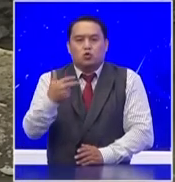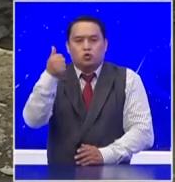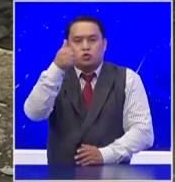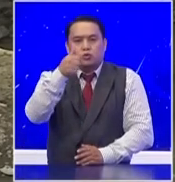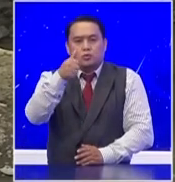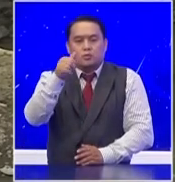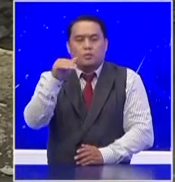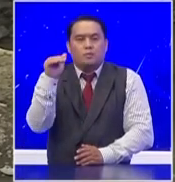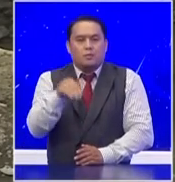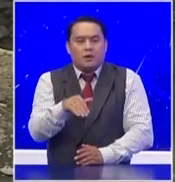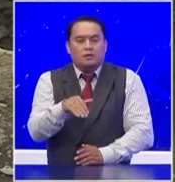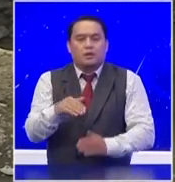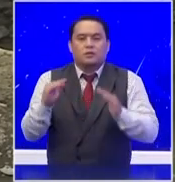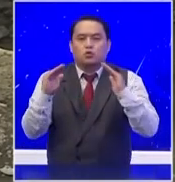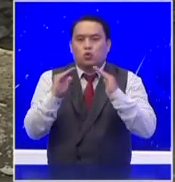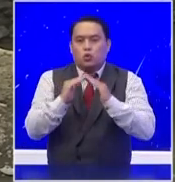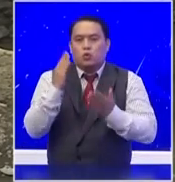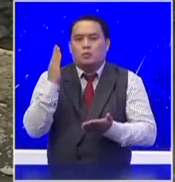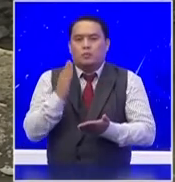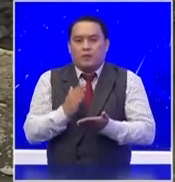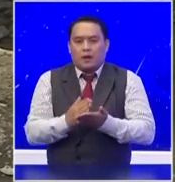сектор тұрғын үйлері бар. Оның қазіргі таңда